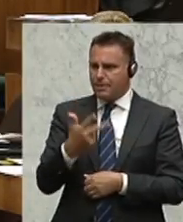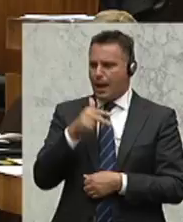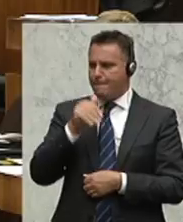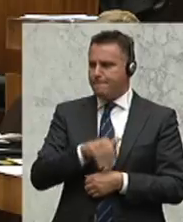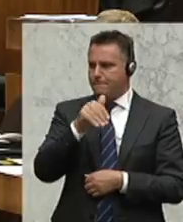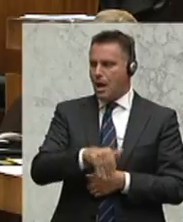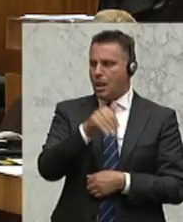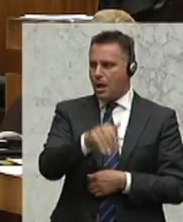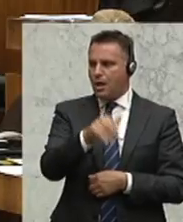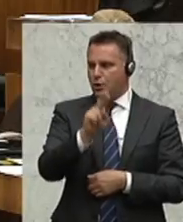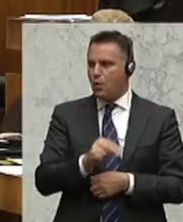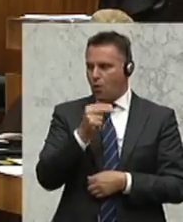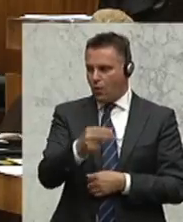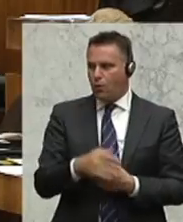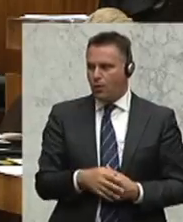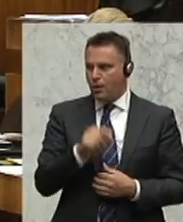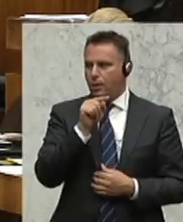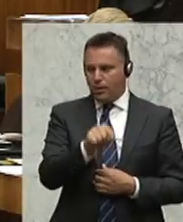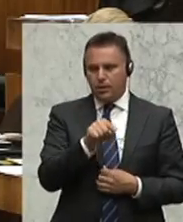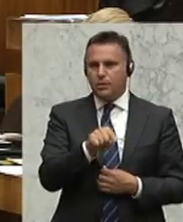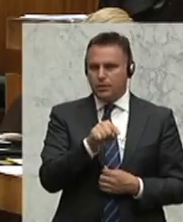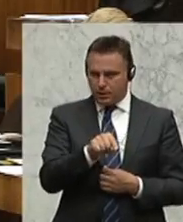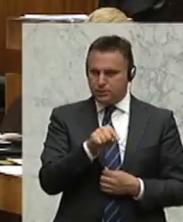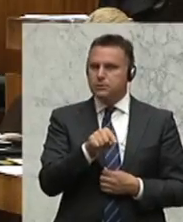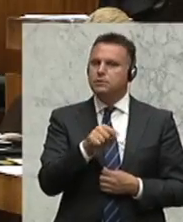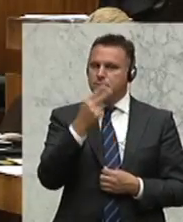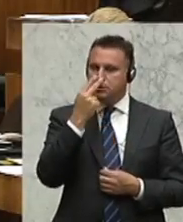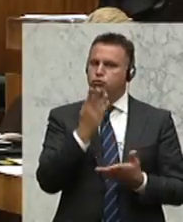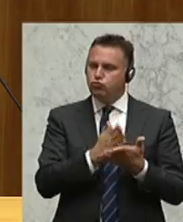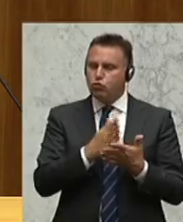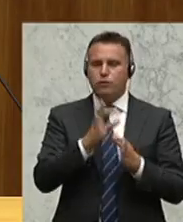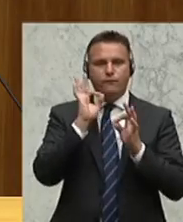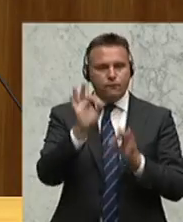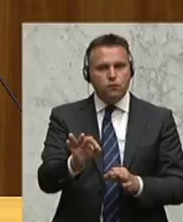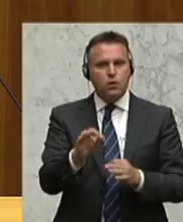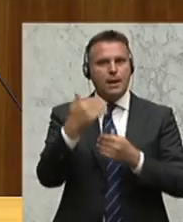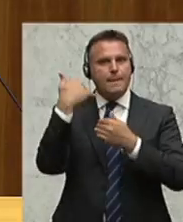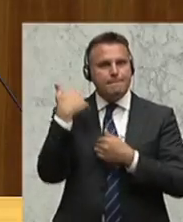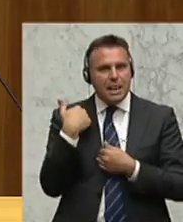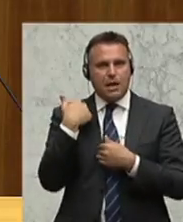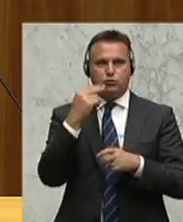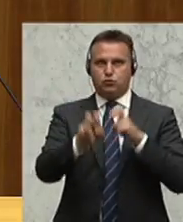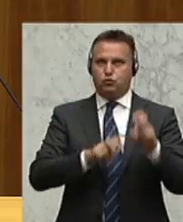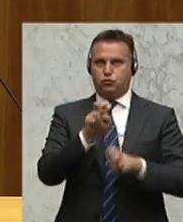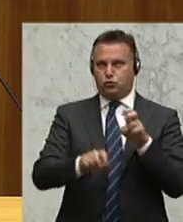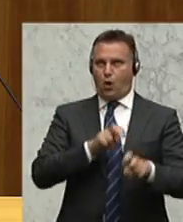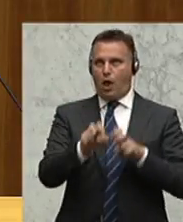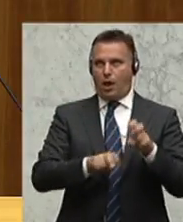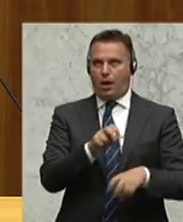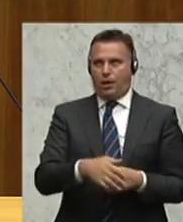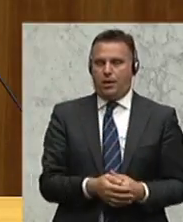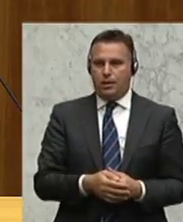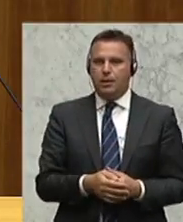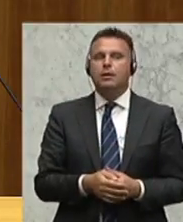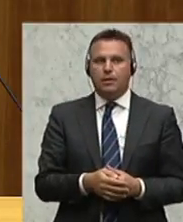Milliarden Euro verwiesen. Dieser Wert ist als weitere Steuerbelastung zu bezeichnen und belastet